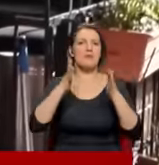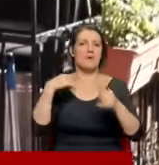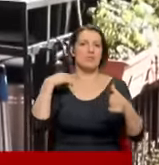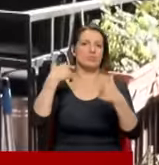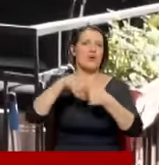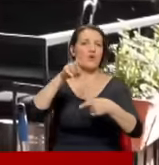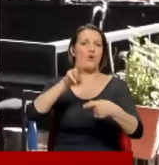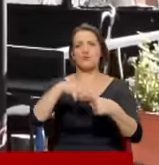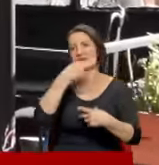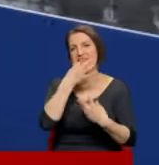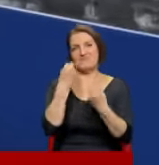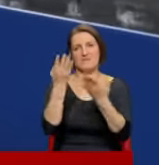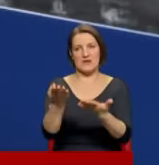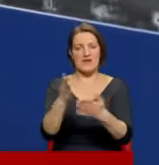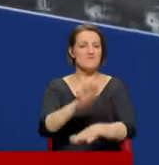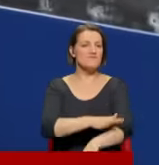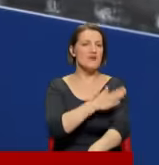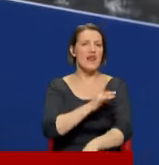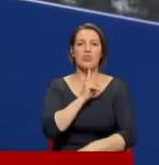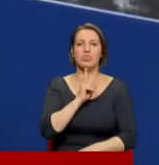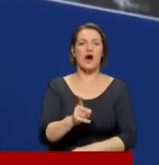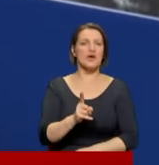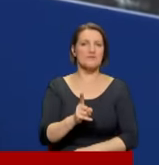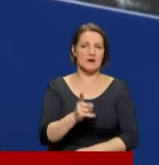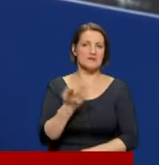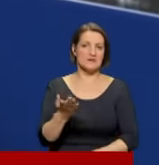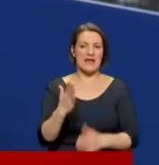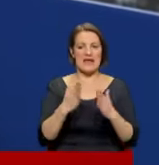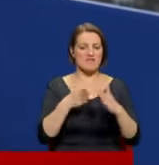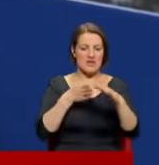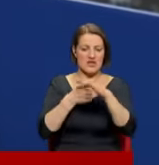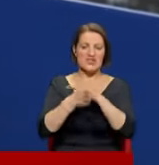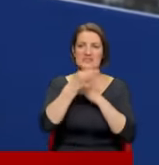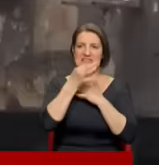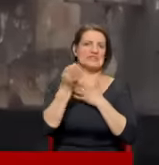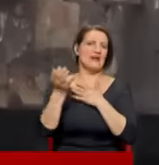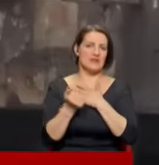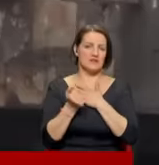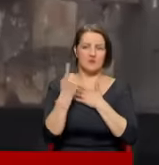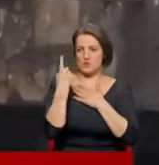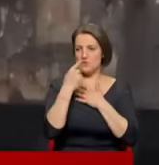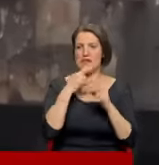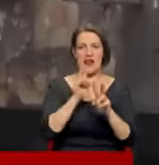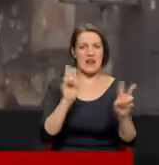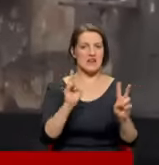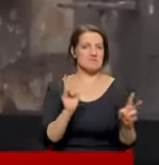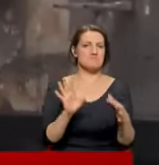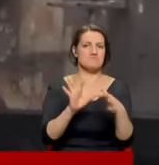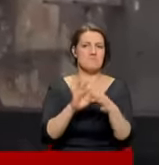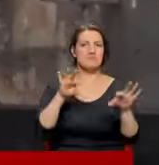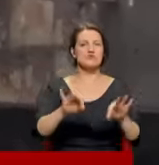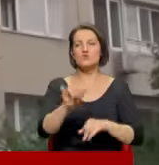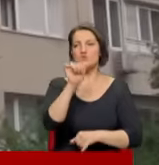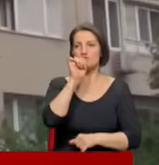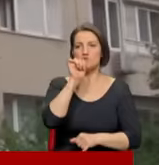tekrar oturuma izin verildi. Valilikten talimatıyla evi bir giriş izni alındı. Dün elektriğimiz bağlandı. Bugün